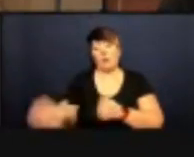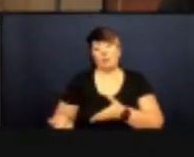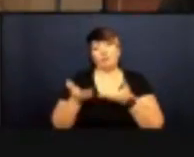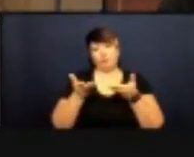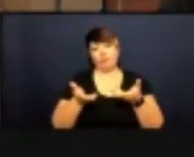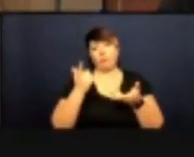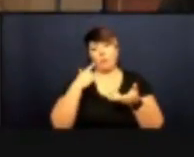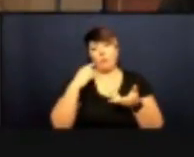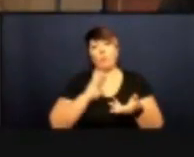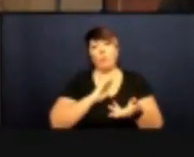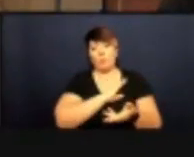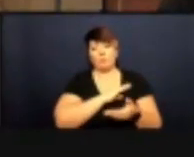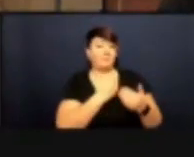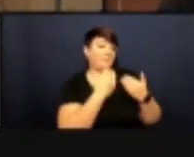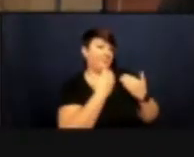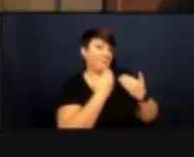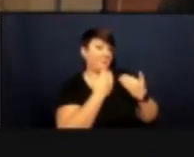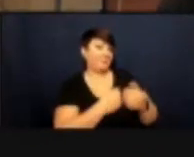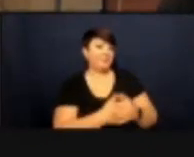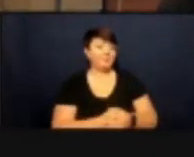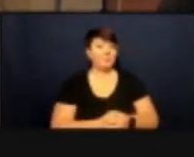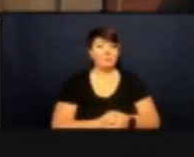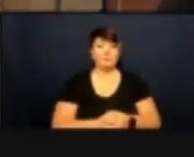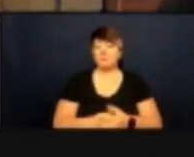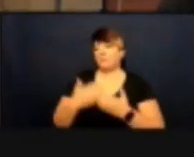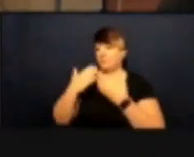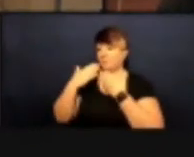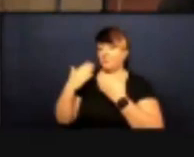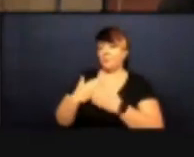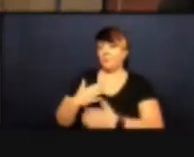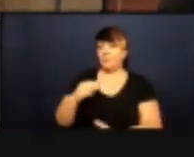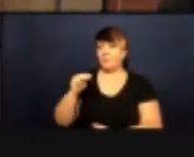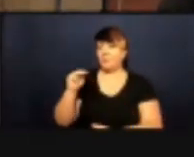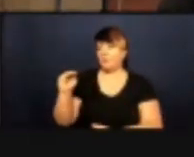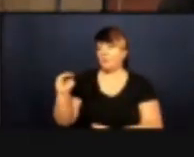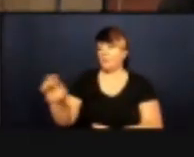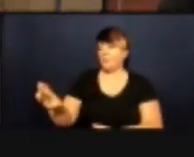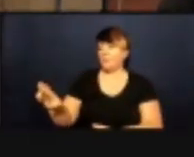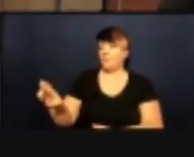Na baadhi ya mapendekezo yaliyotolewa kuhusu hayo.